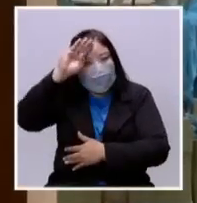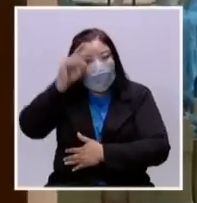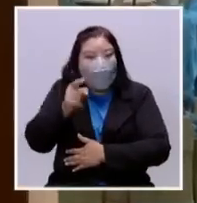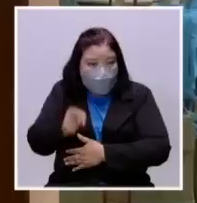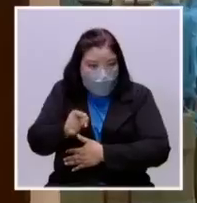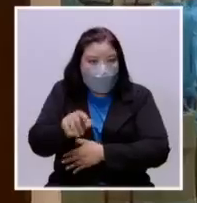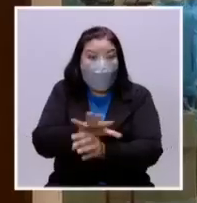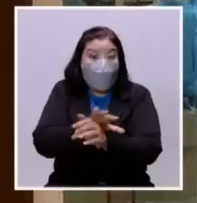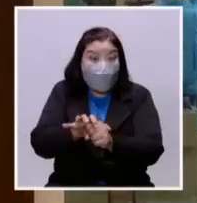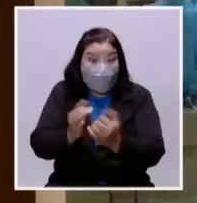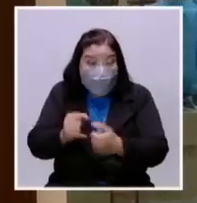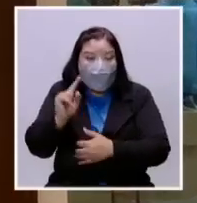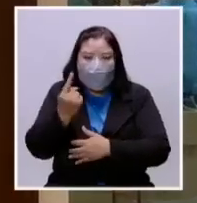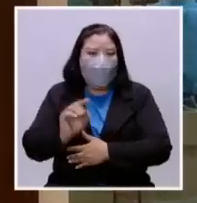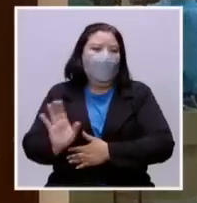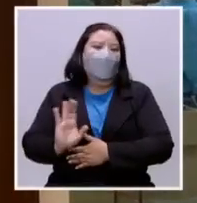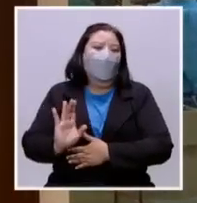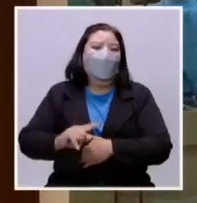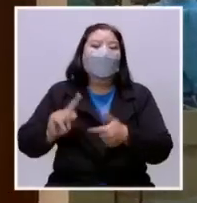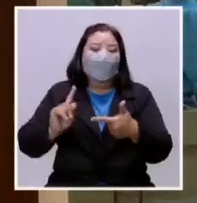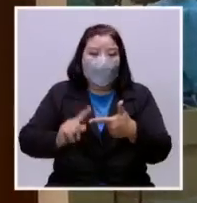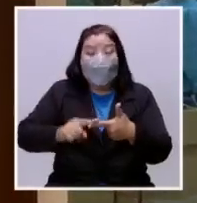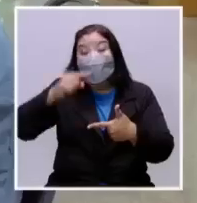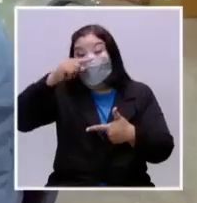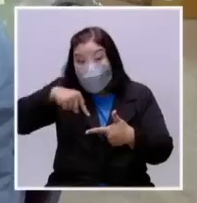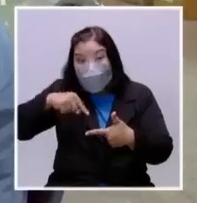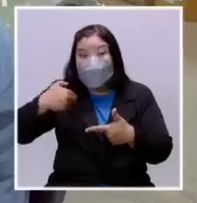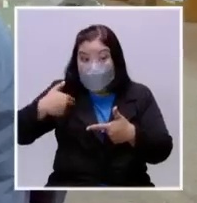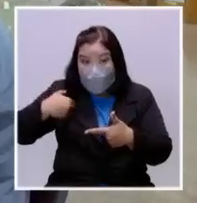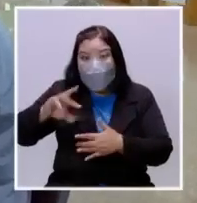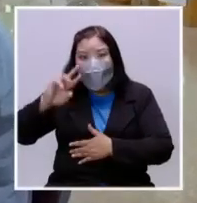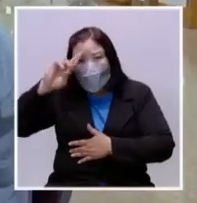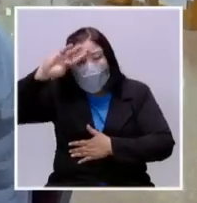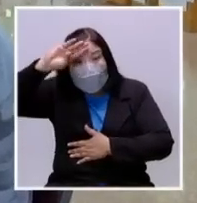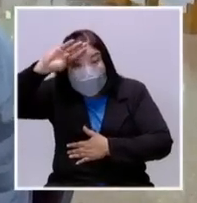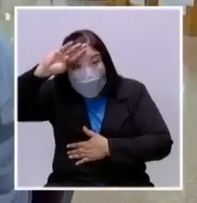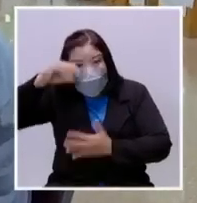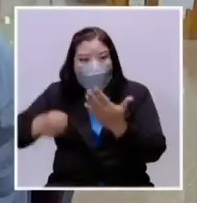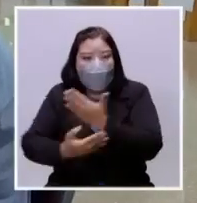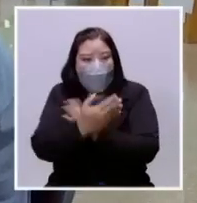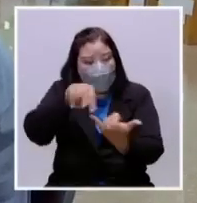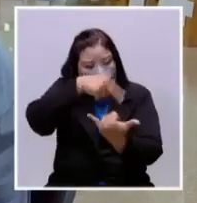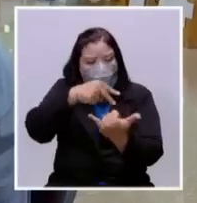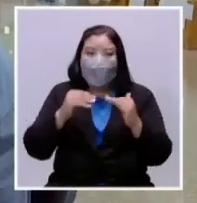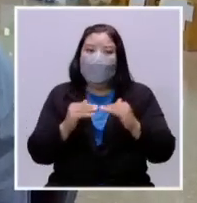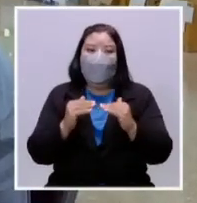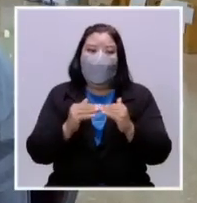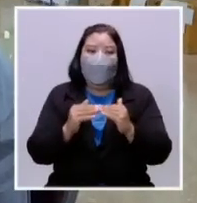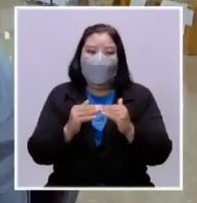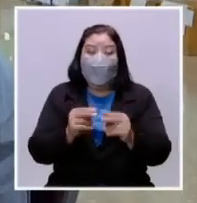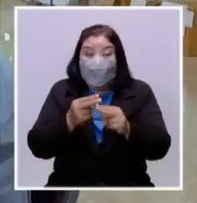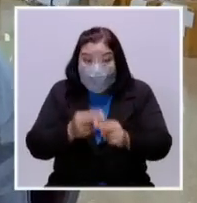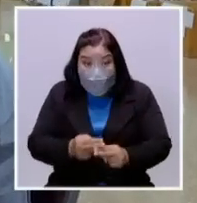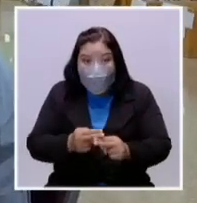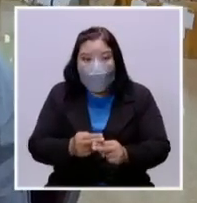ควิดไม่ใช่โรคใหม่แล้วอีกทั้งไทยยังมีโรคอื่นๆที่ประชาชนต้องเข้าถึงการรักษาเช่นเดียวกันหากจะกำหนดให้โ